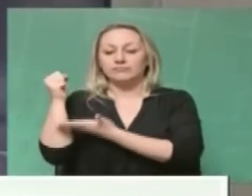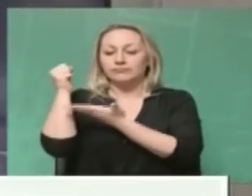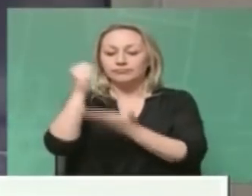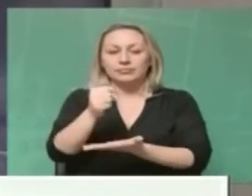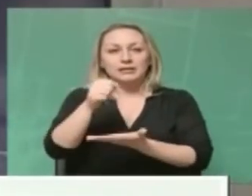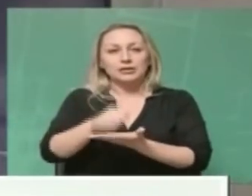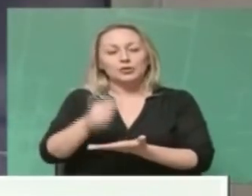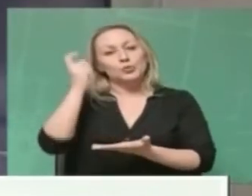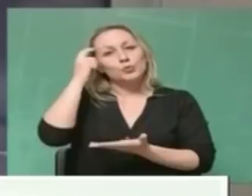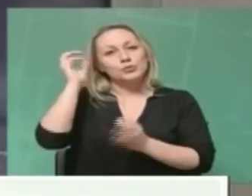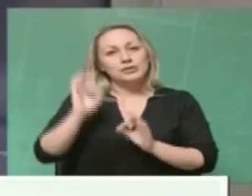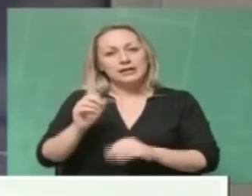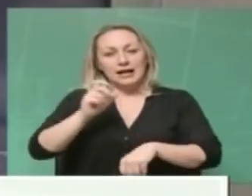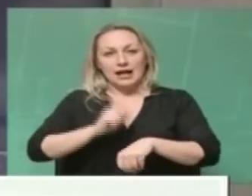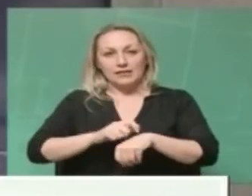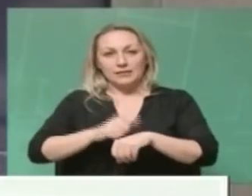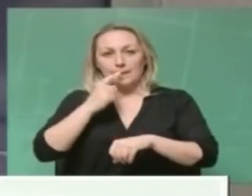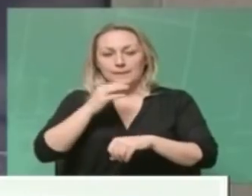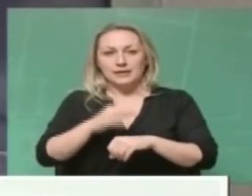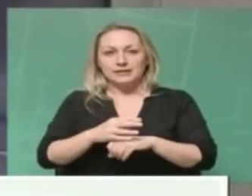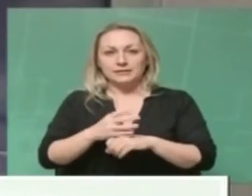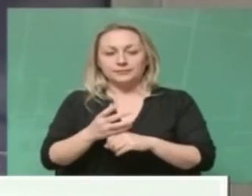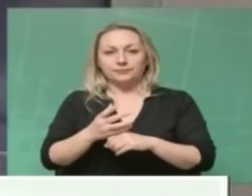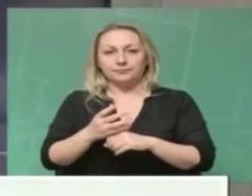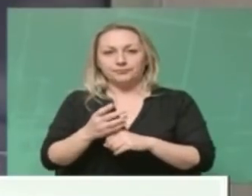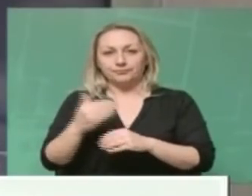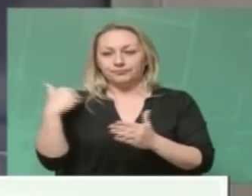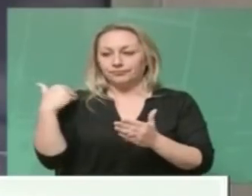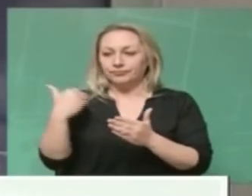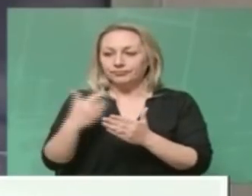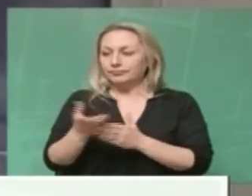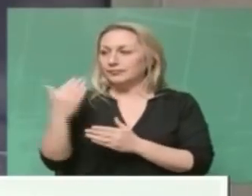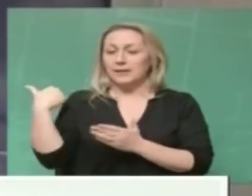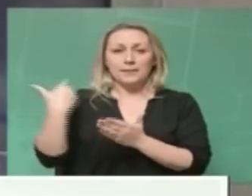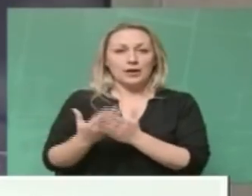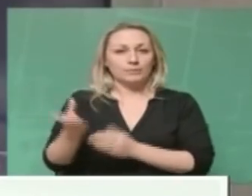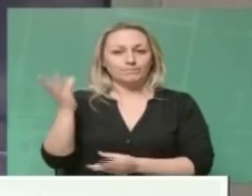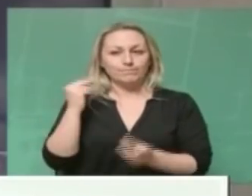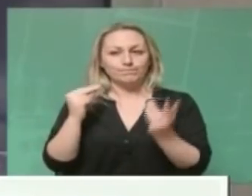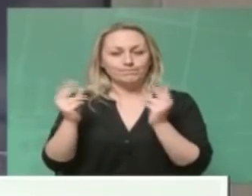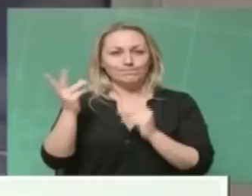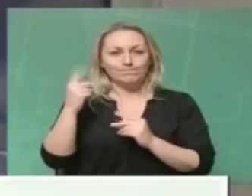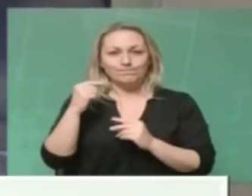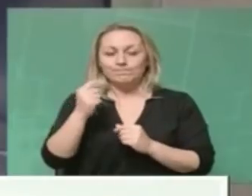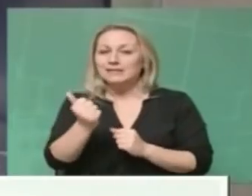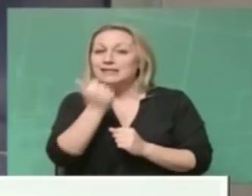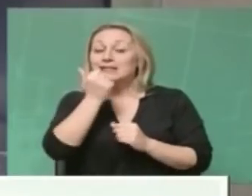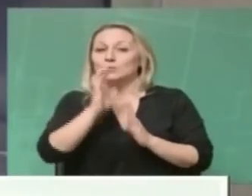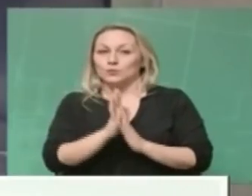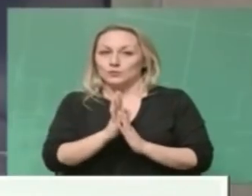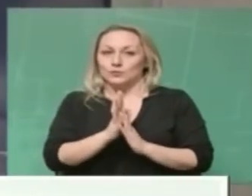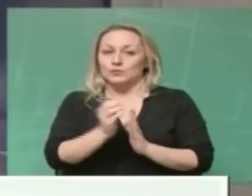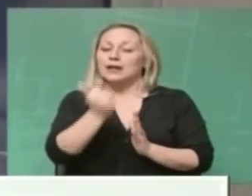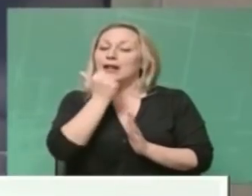έχω την αίσθηση από ήδη κάποια πράγματα που έχουν μέχρι στιγμής ακουστεί ότι δεν είναι σωστά κάποια